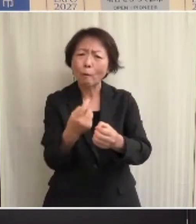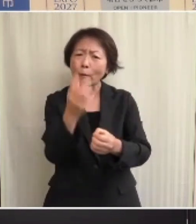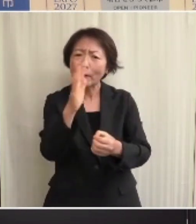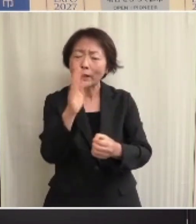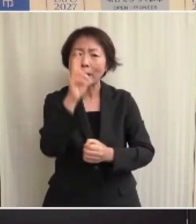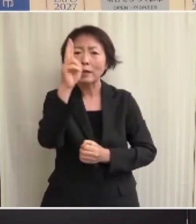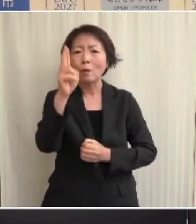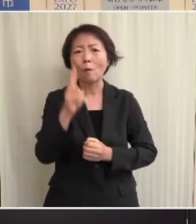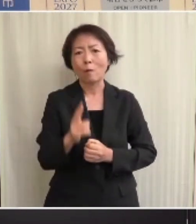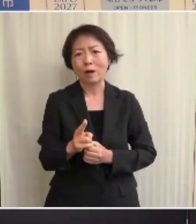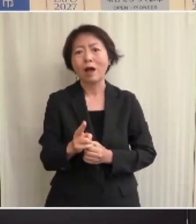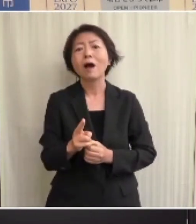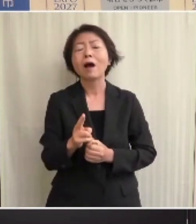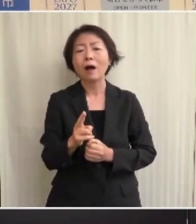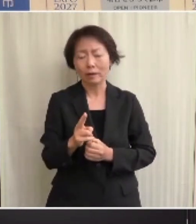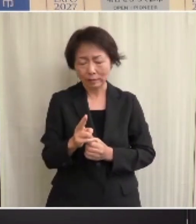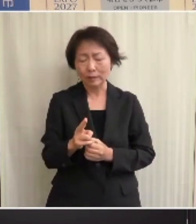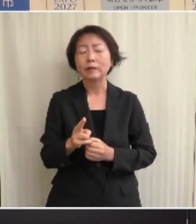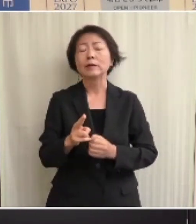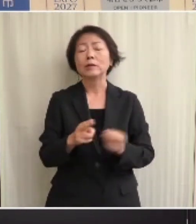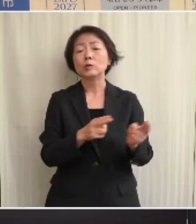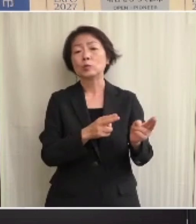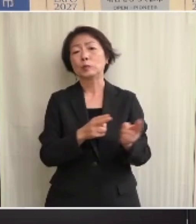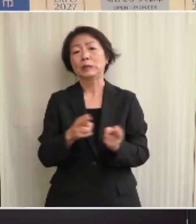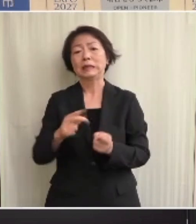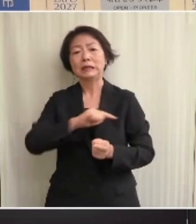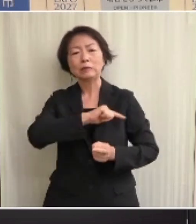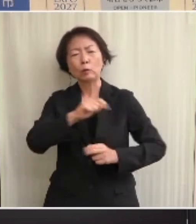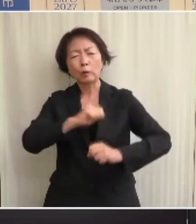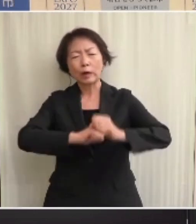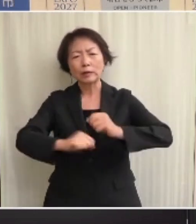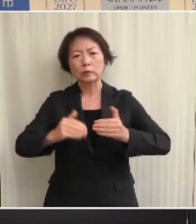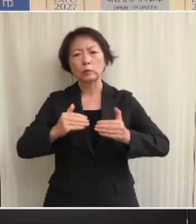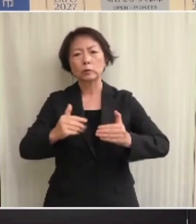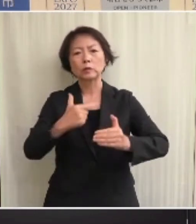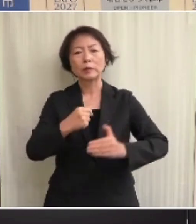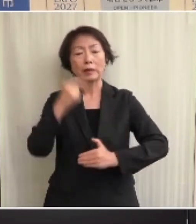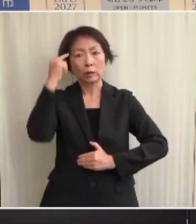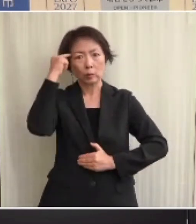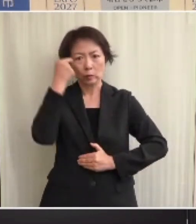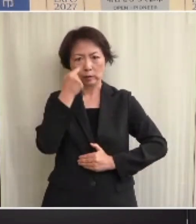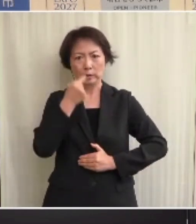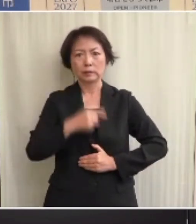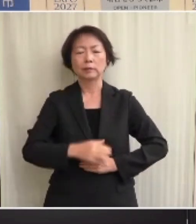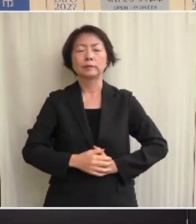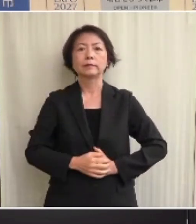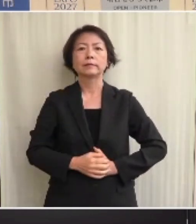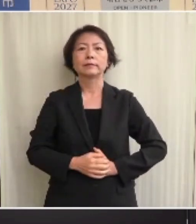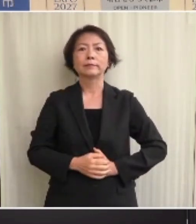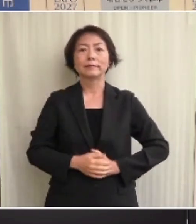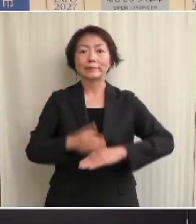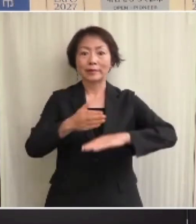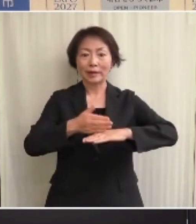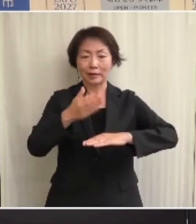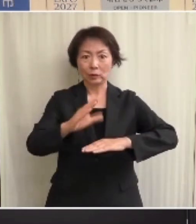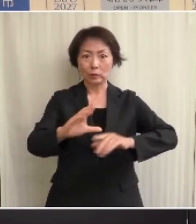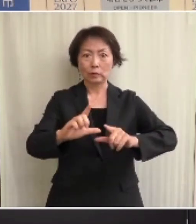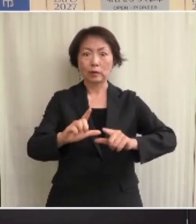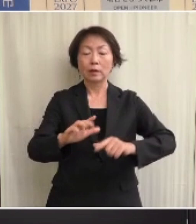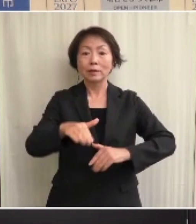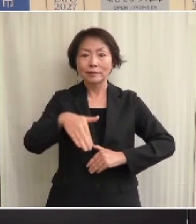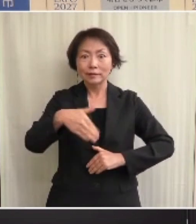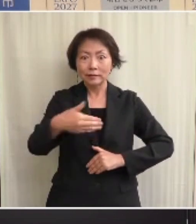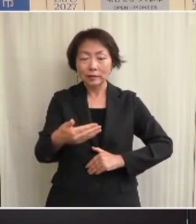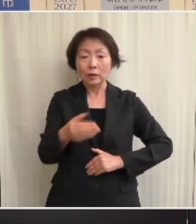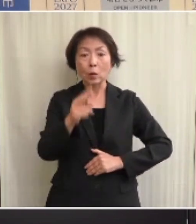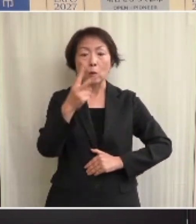ですね、混乱の解消に向けて、いろいろ取り組みを進めていきたいというふうに考えております。 ありがとうございます。それとごめん